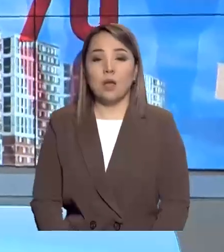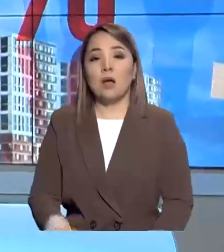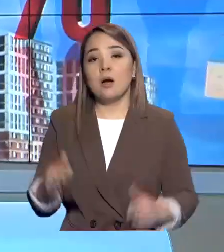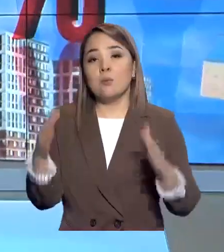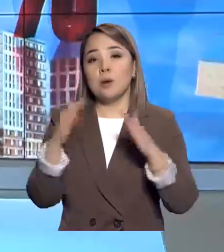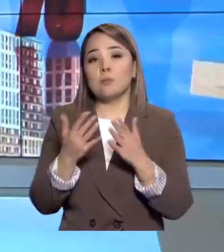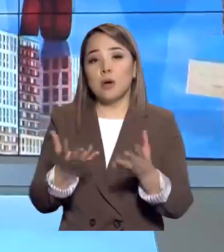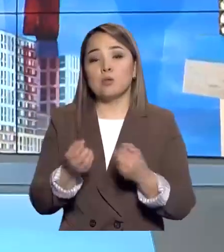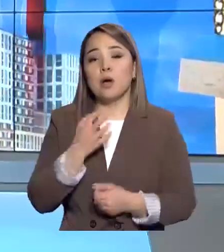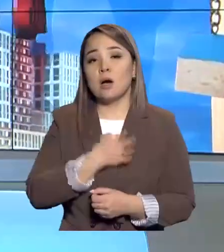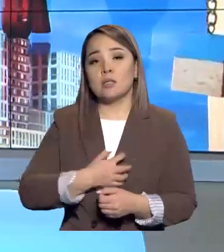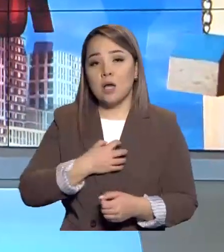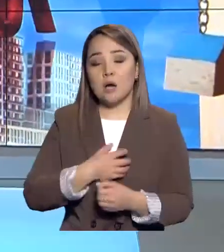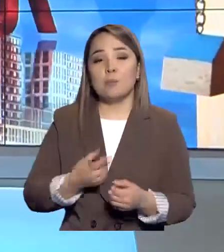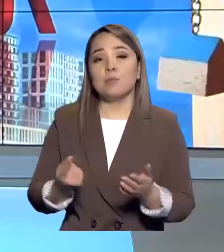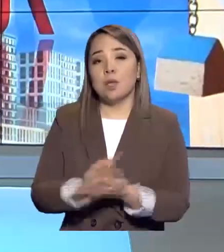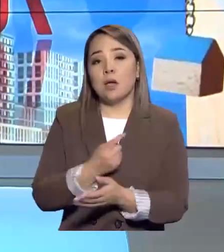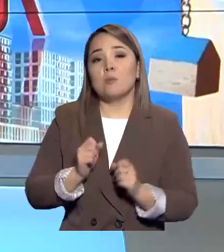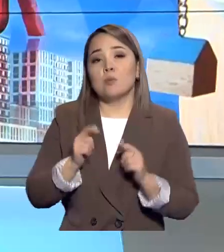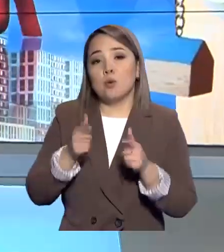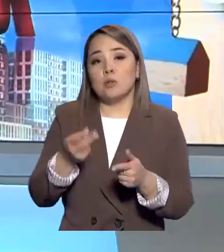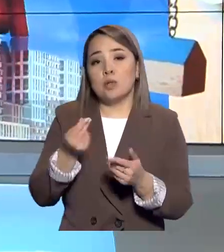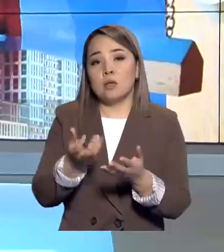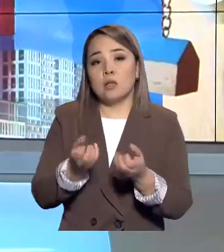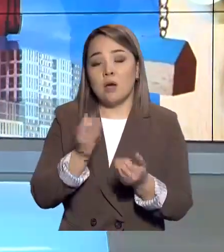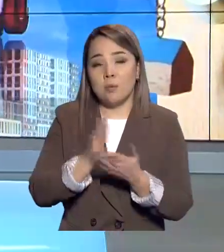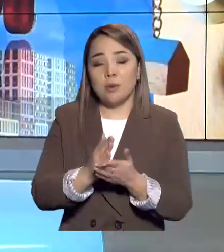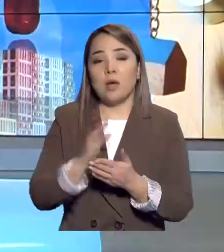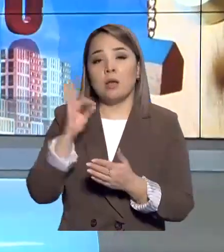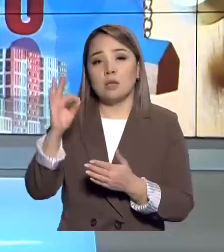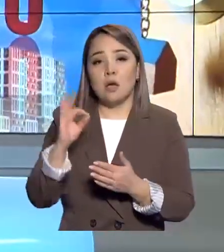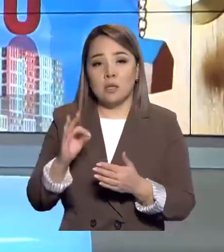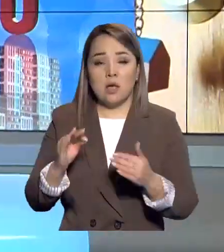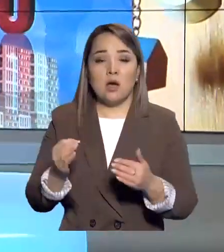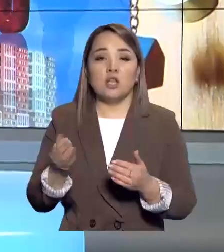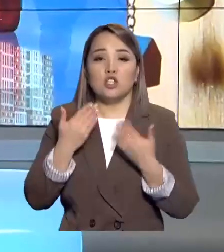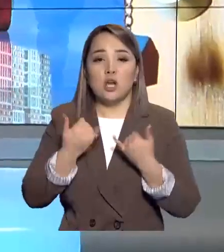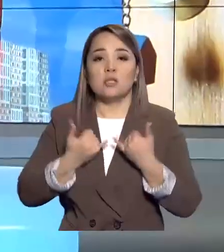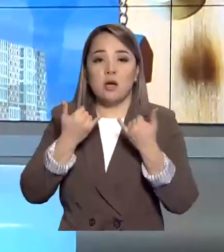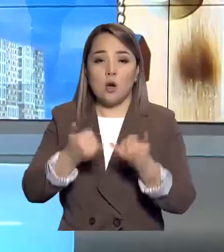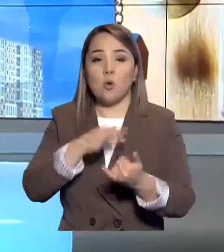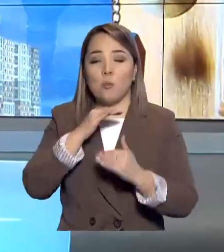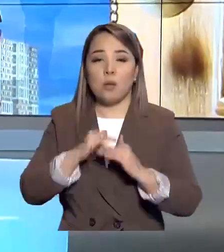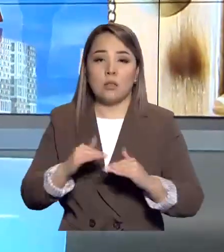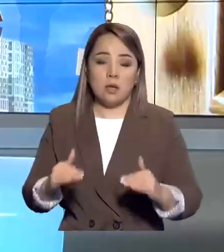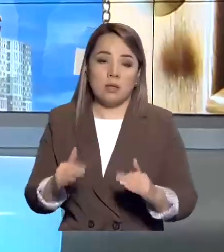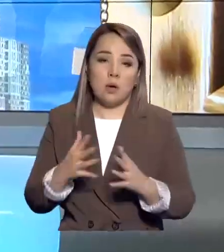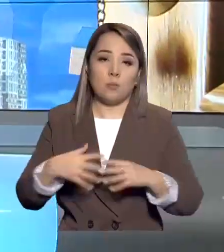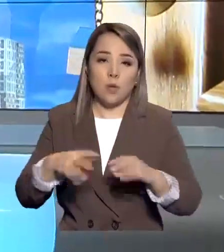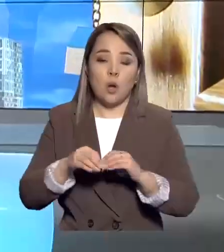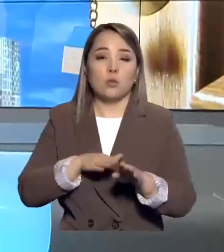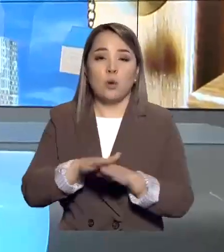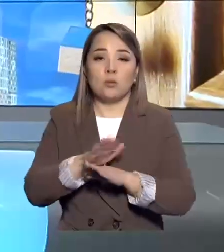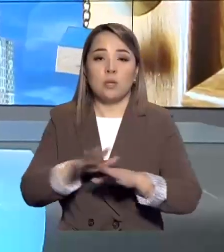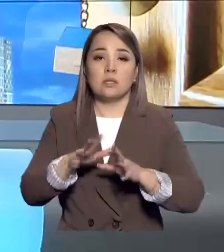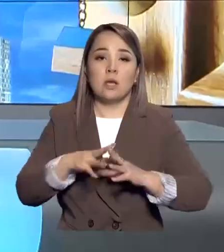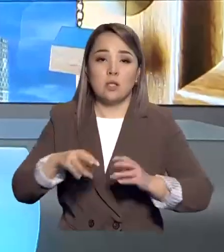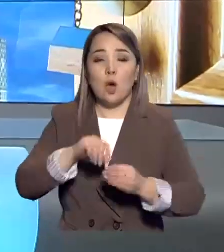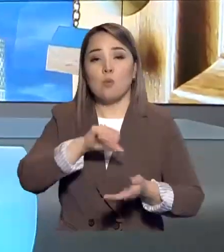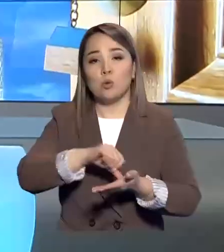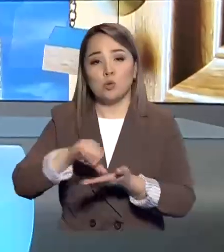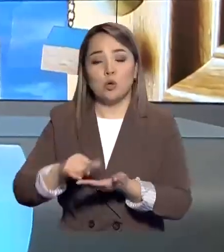Баспана алуға қажетті бастапқы жарнаның мөлшері азайтылды, жеңілдік кезекте тұрған көп балалы аналар мен толық емес отбасы мүшелеріне